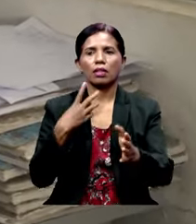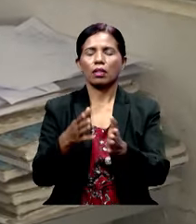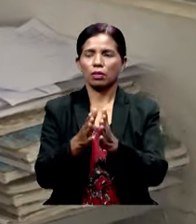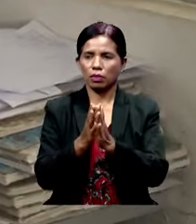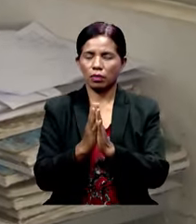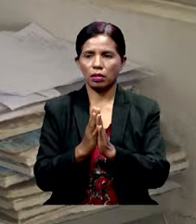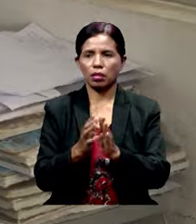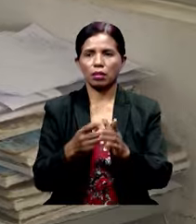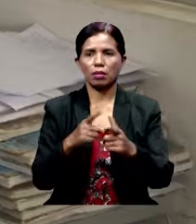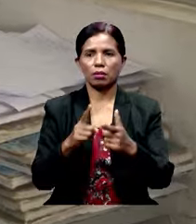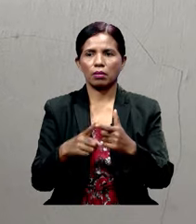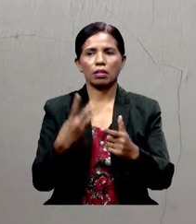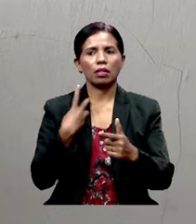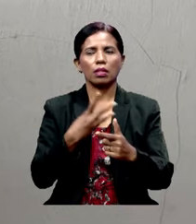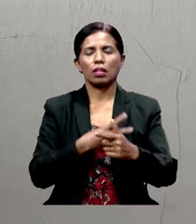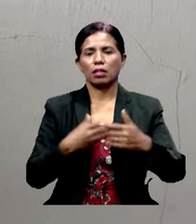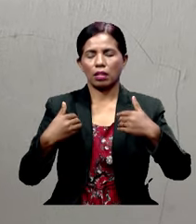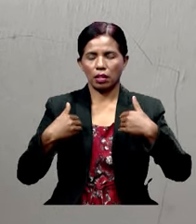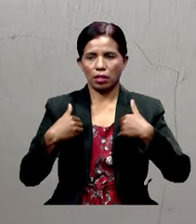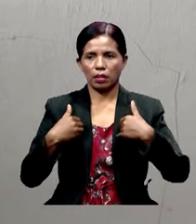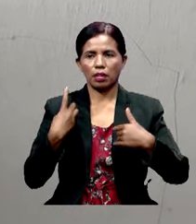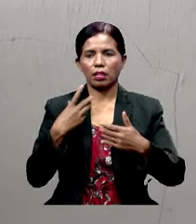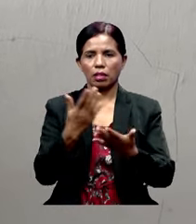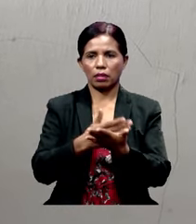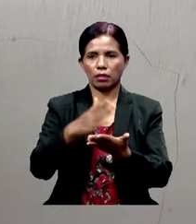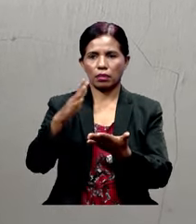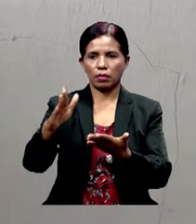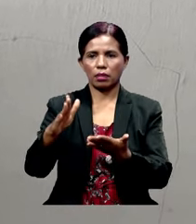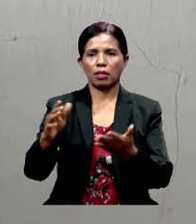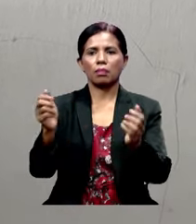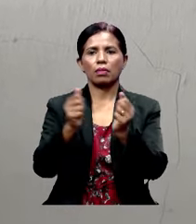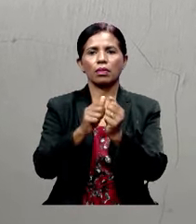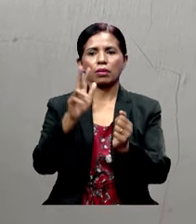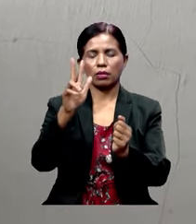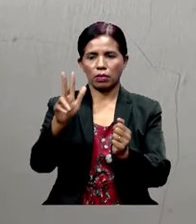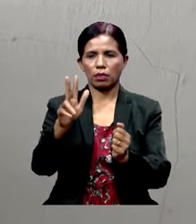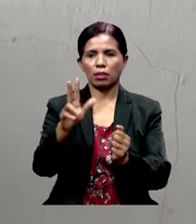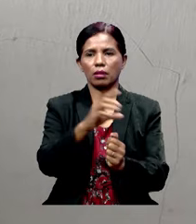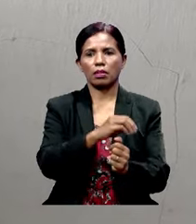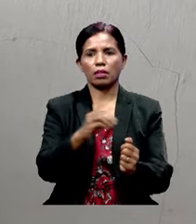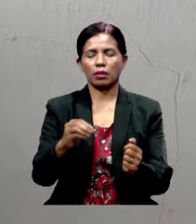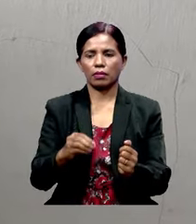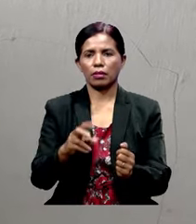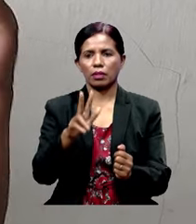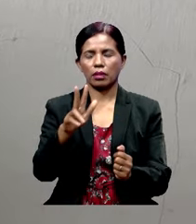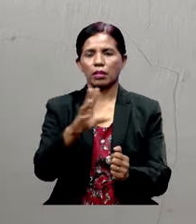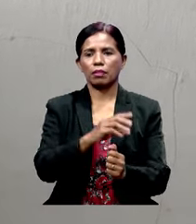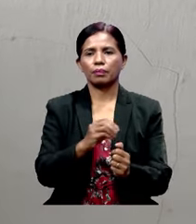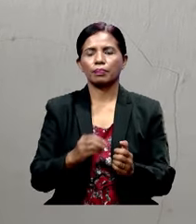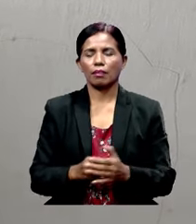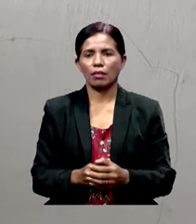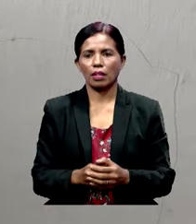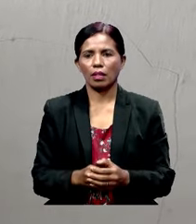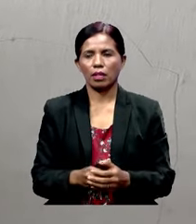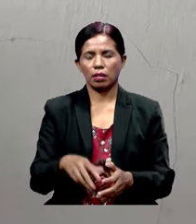ia pusar ne ne ita ia kin sukus ne be kita fava area tulu area sim suring nirari seis nirari cinco